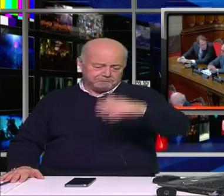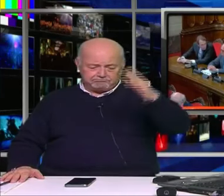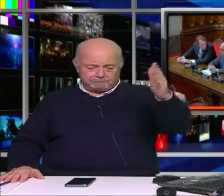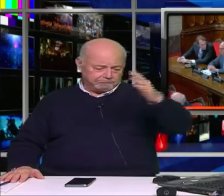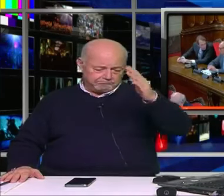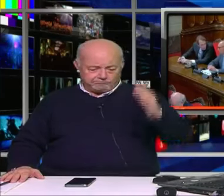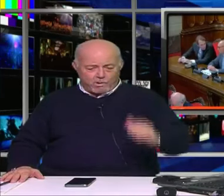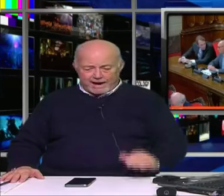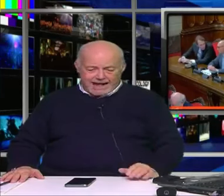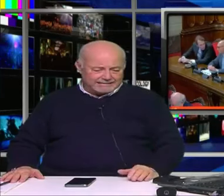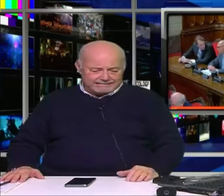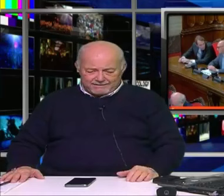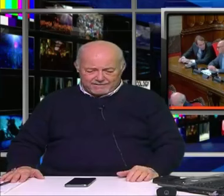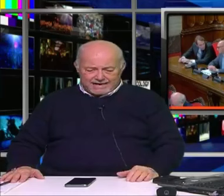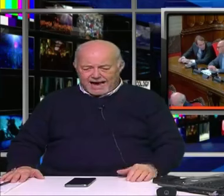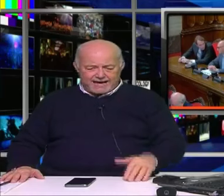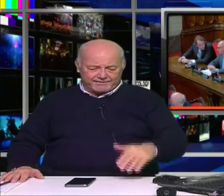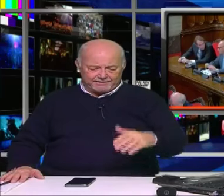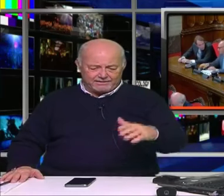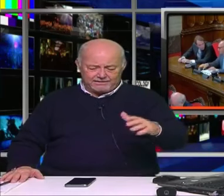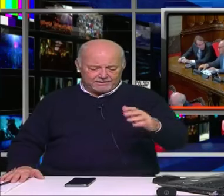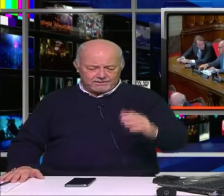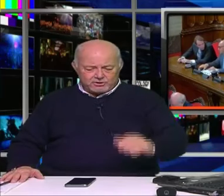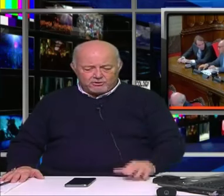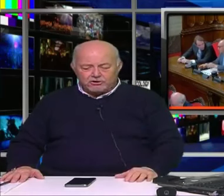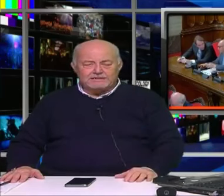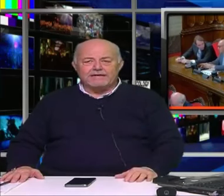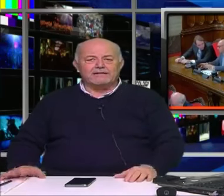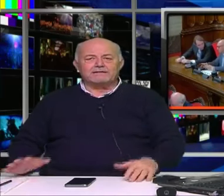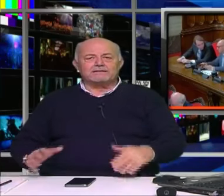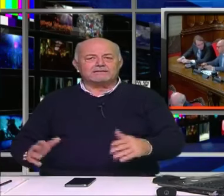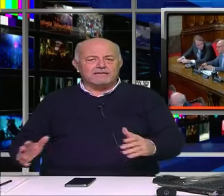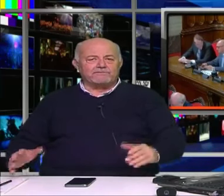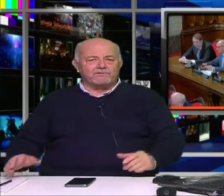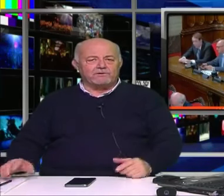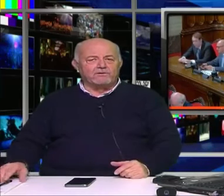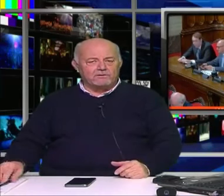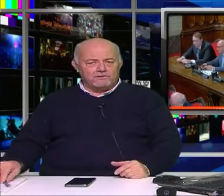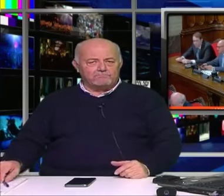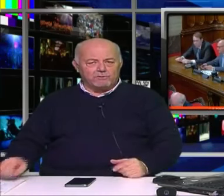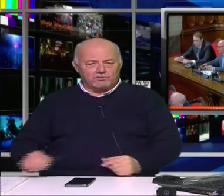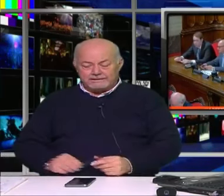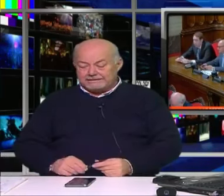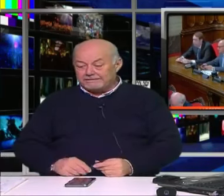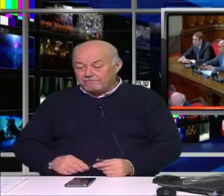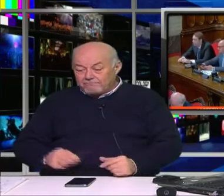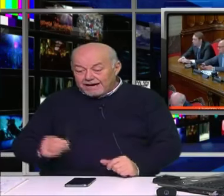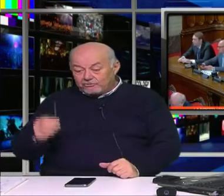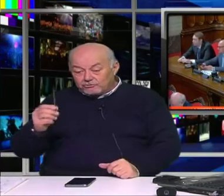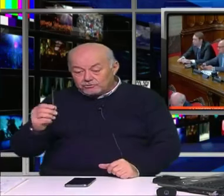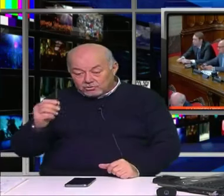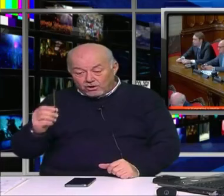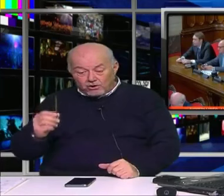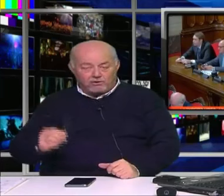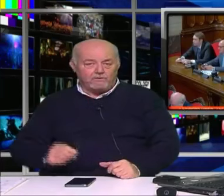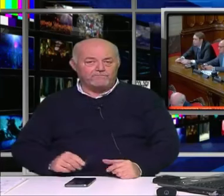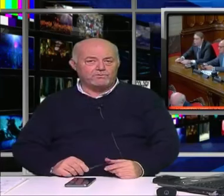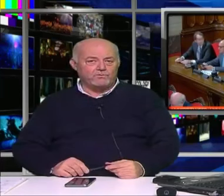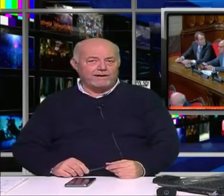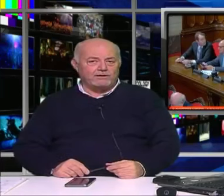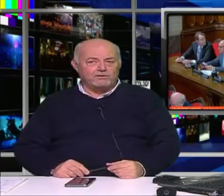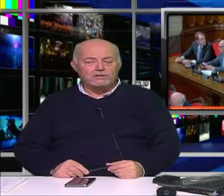garantire 40 miliardi, cioè cose che servono moltissimo, ma non